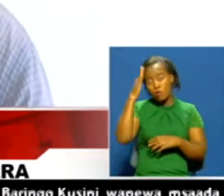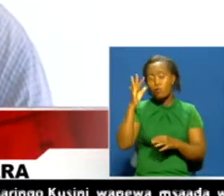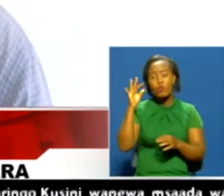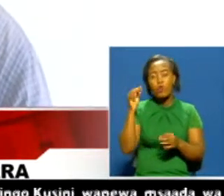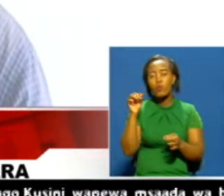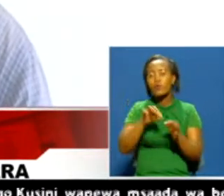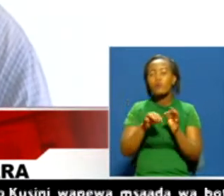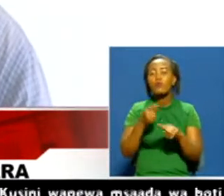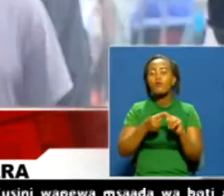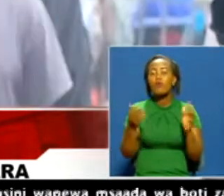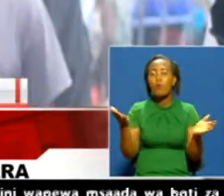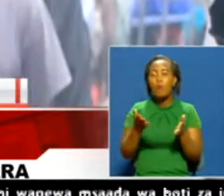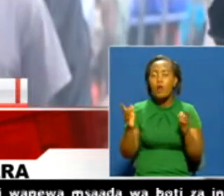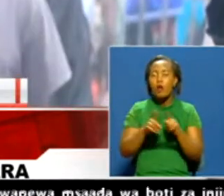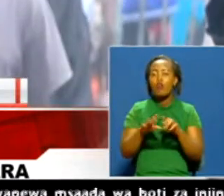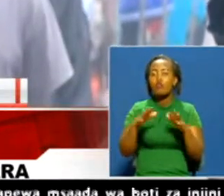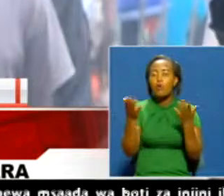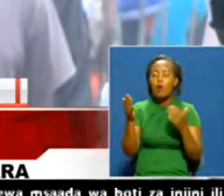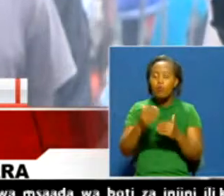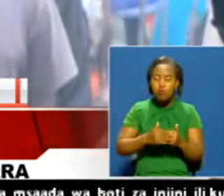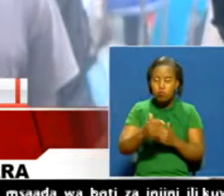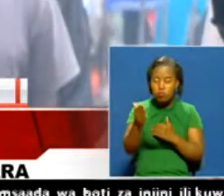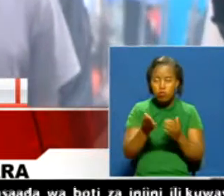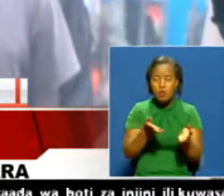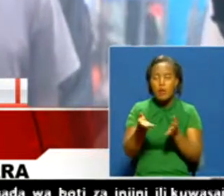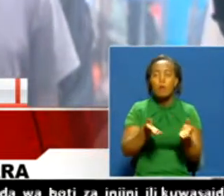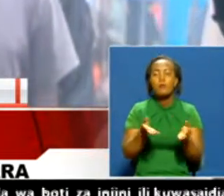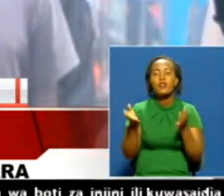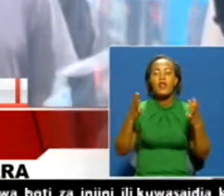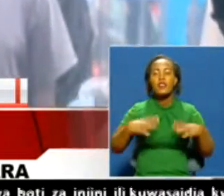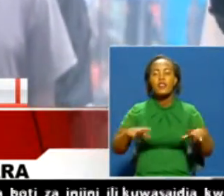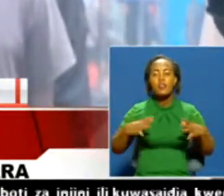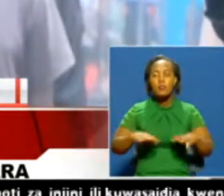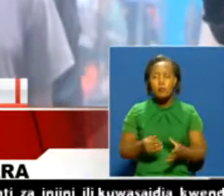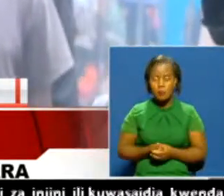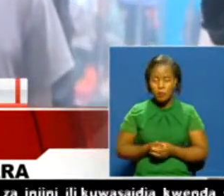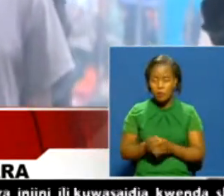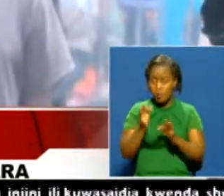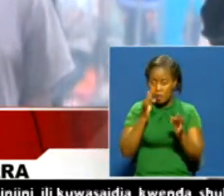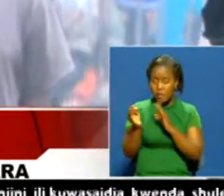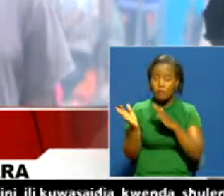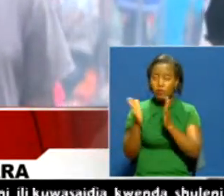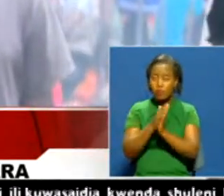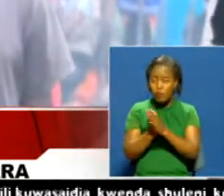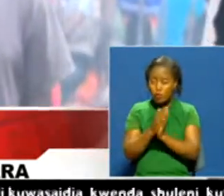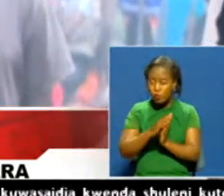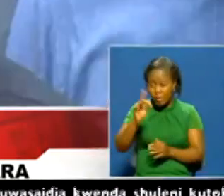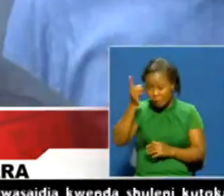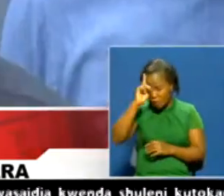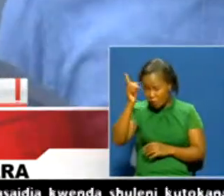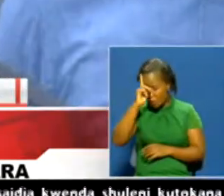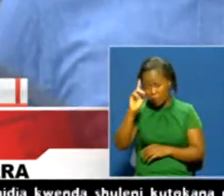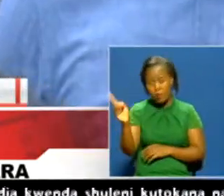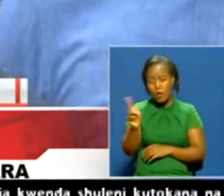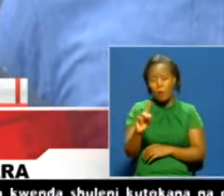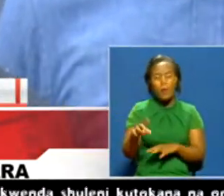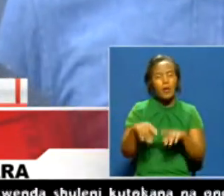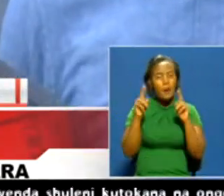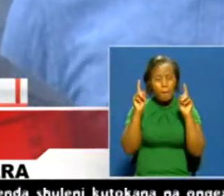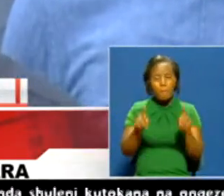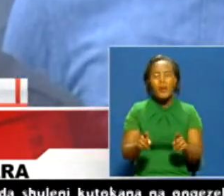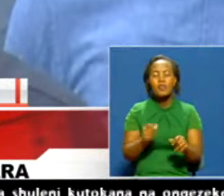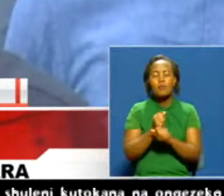ya wafanyabiashara wa mitumba. Pasipo na ile maneno ya forojo, waweze kuingia kukaa chini kidiplomasia. Tutafanya